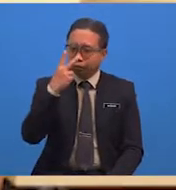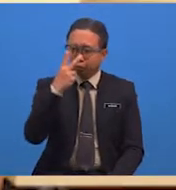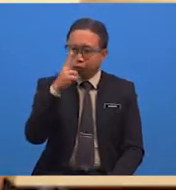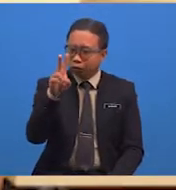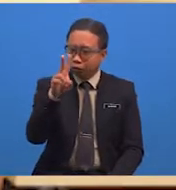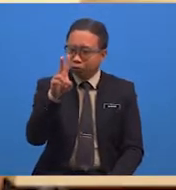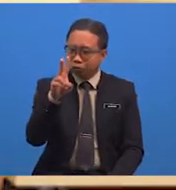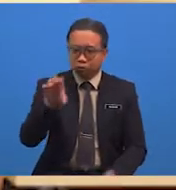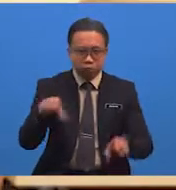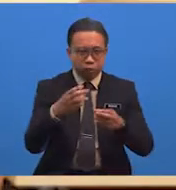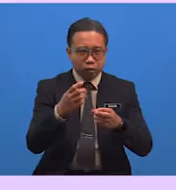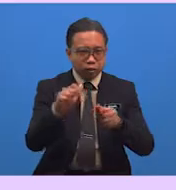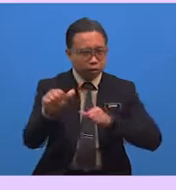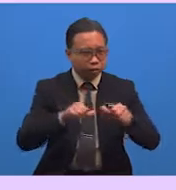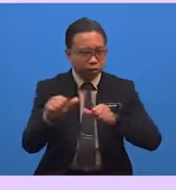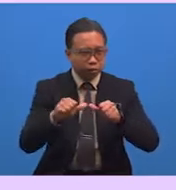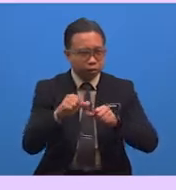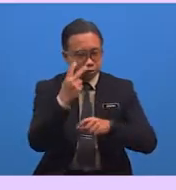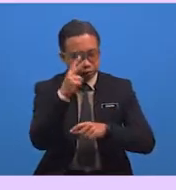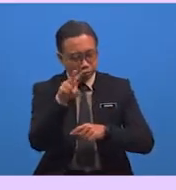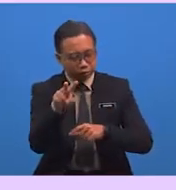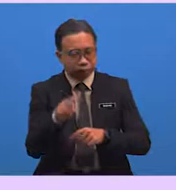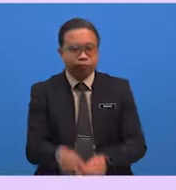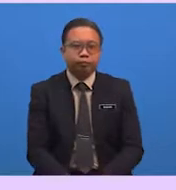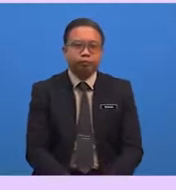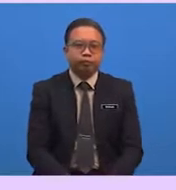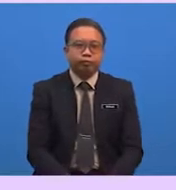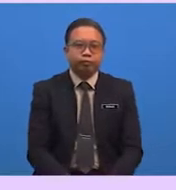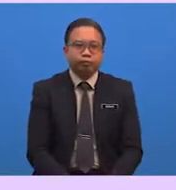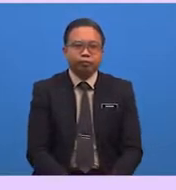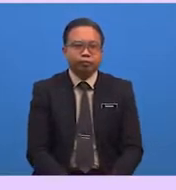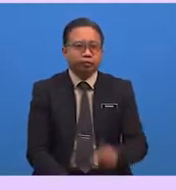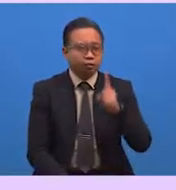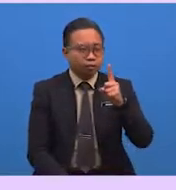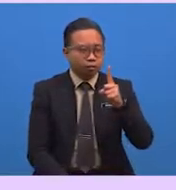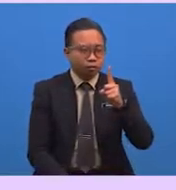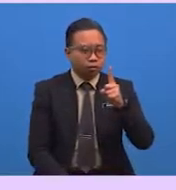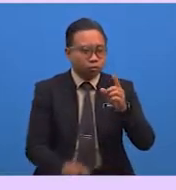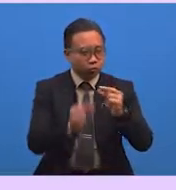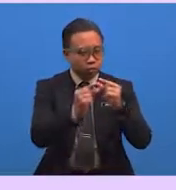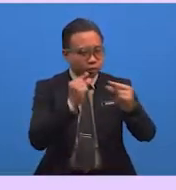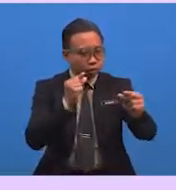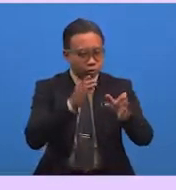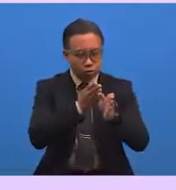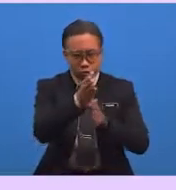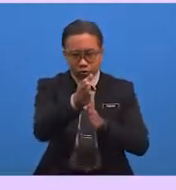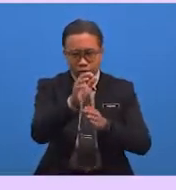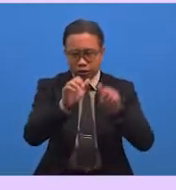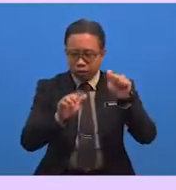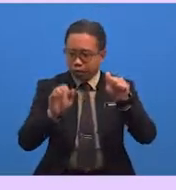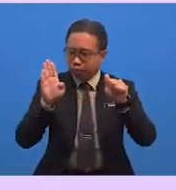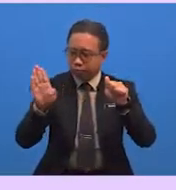Jom kita buktikan dengan aktiviti penerokaan ini. Satu garis lurus AB